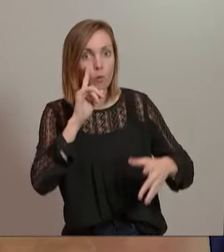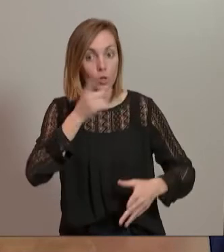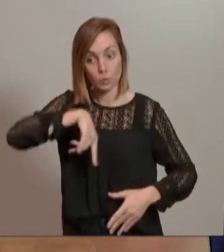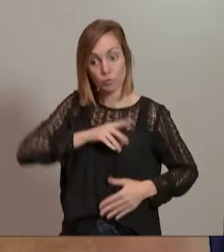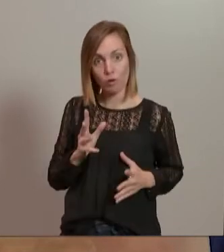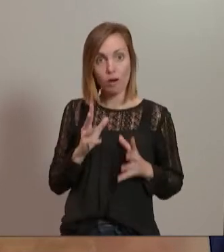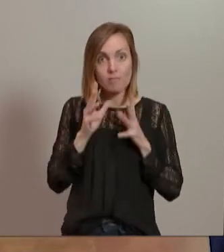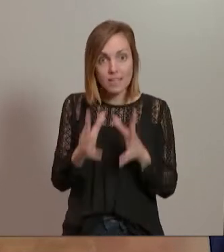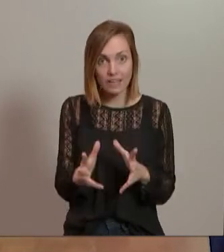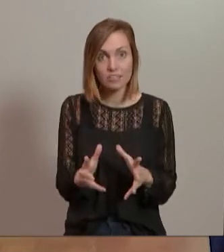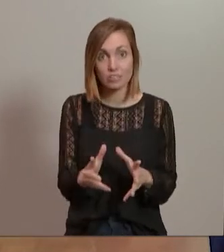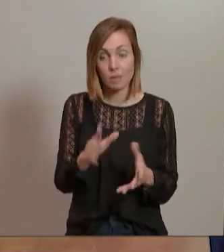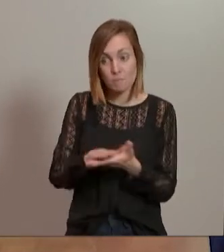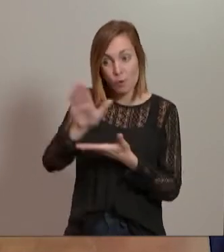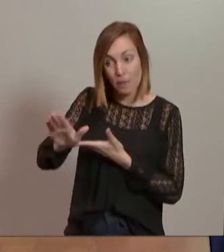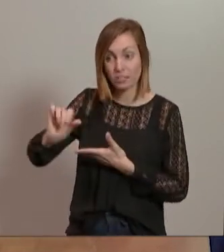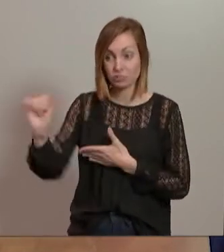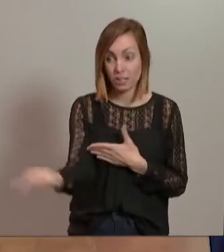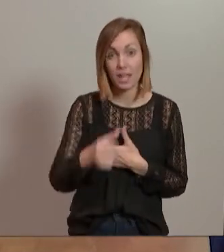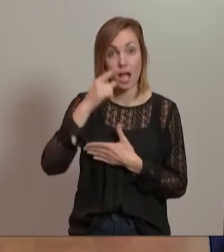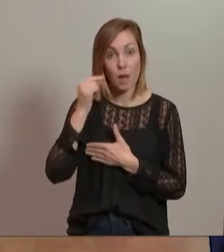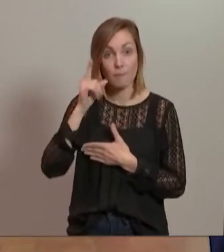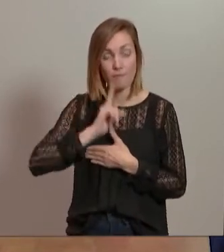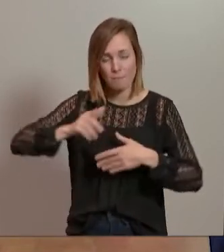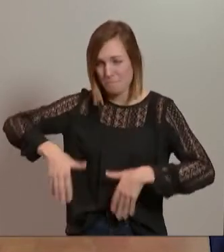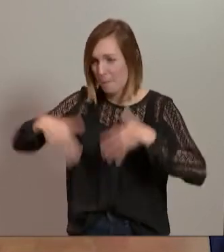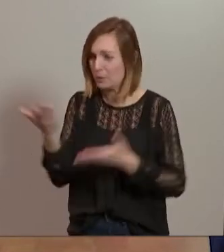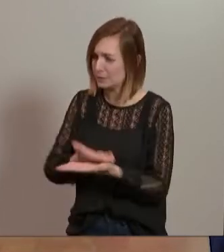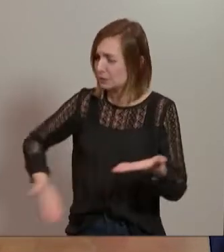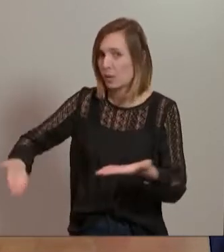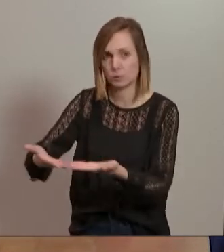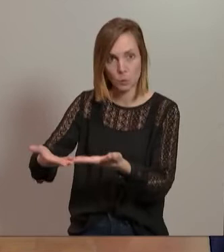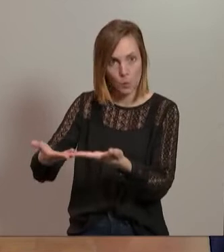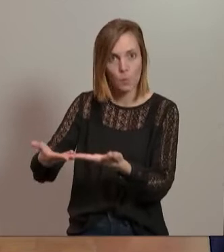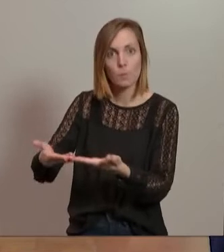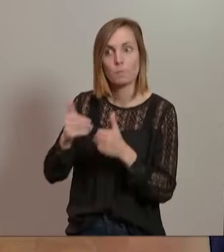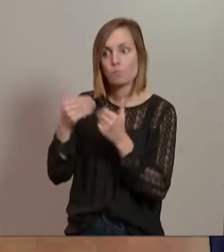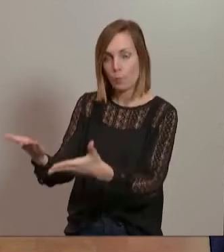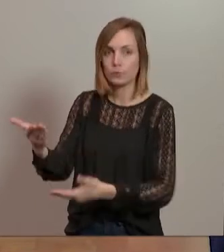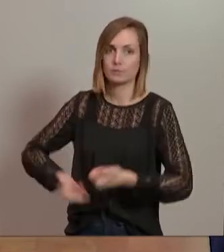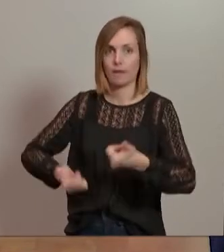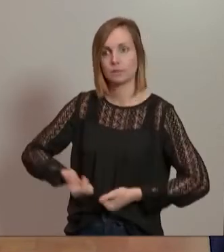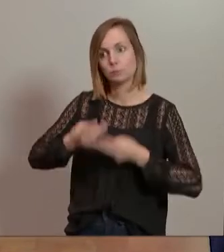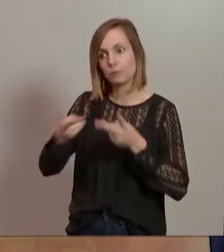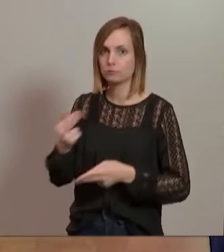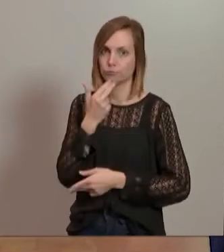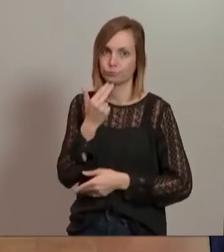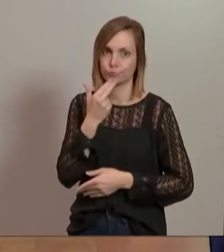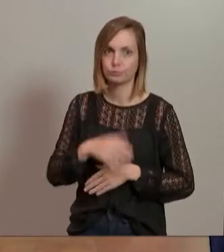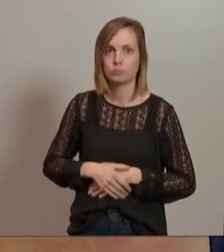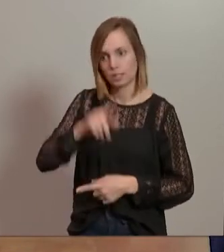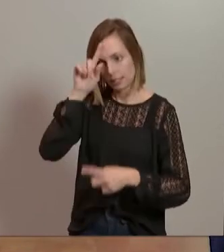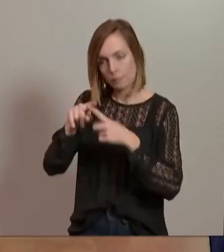d'investir pour garantir à chacune et à chacun, et ce, quelle que soit sa situation, l'accès à un service public de qualité, tant au